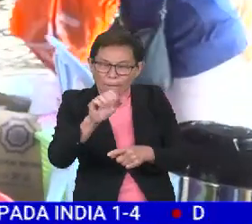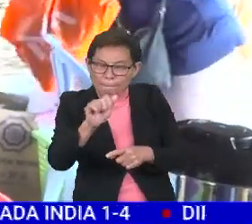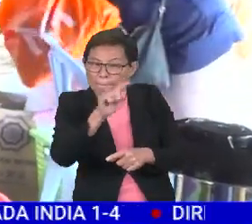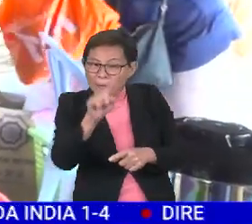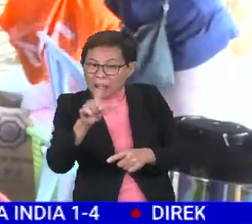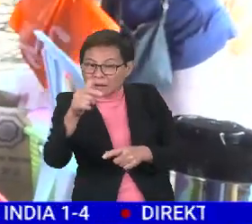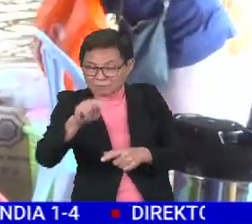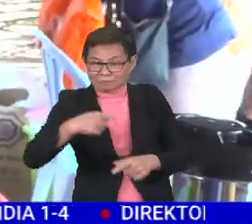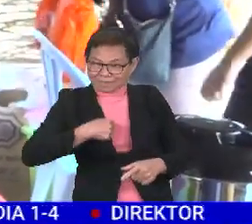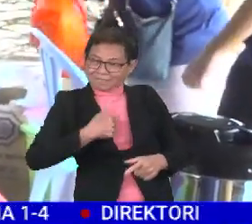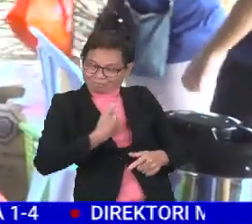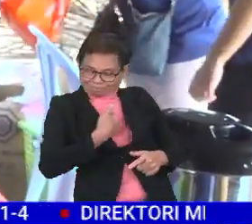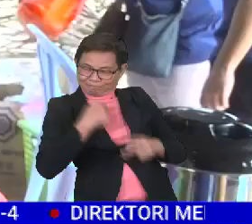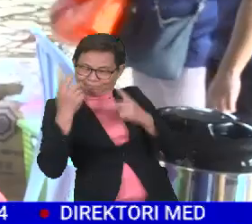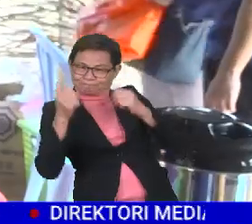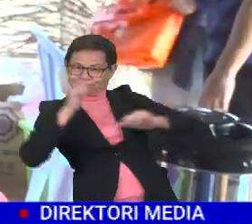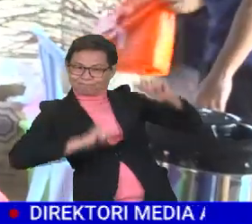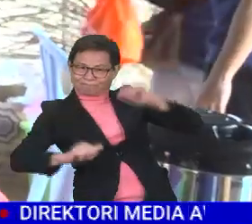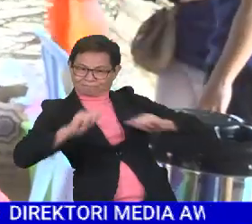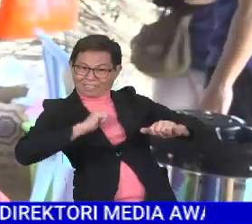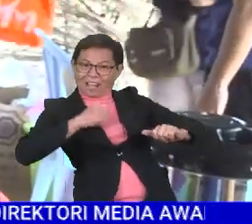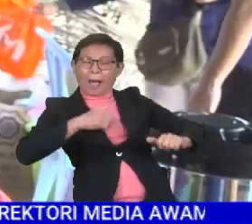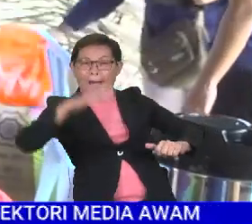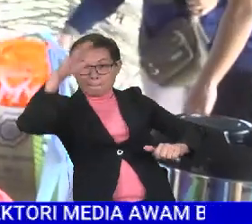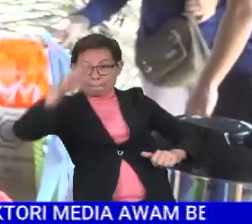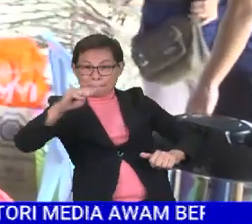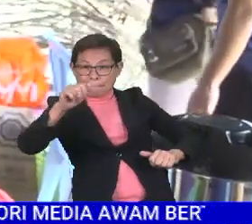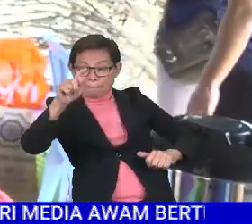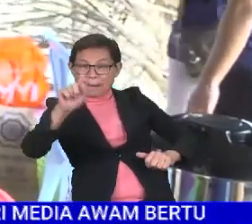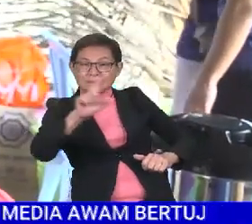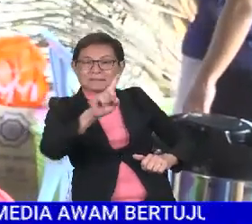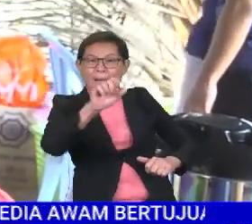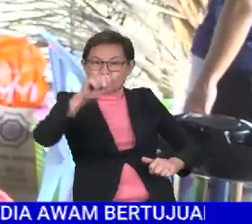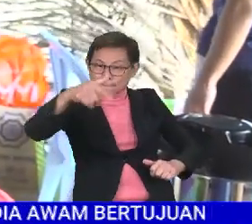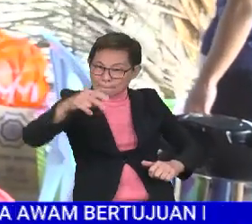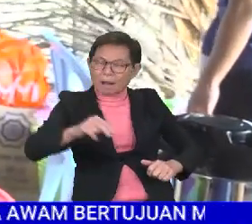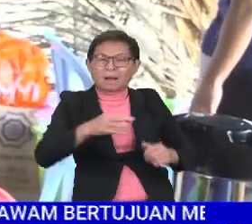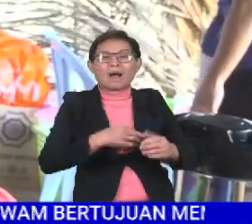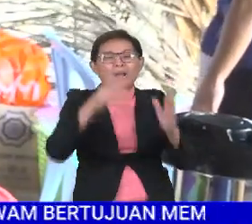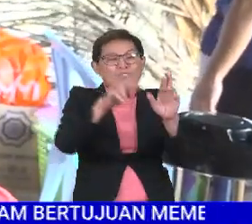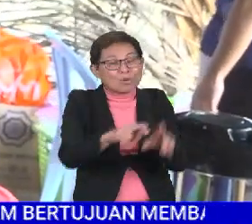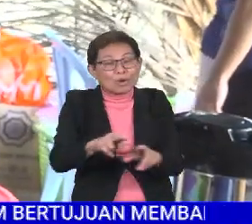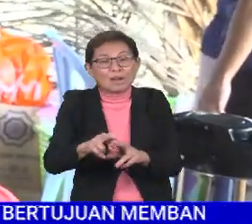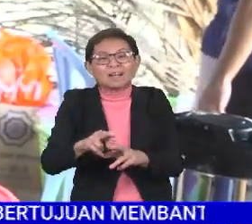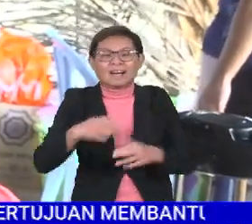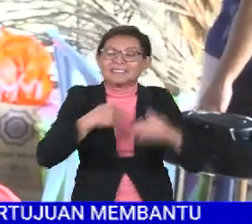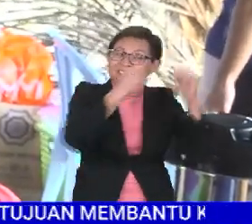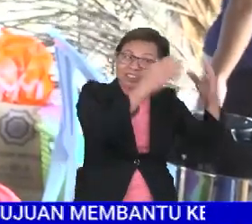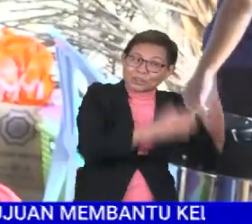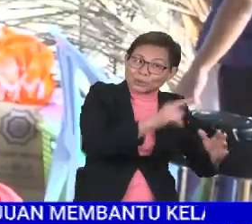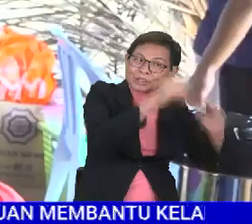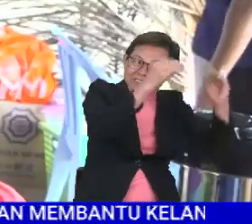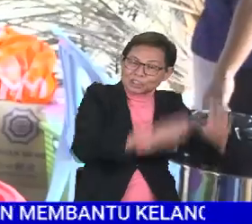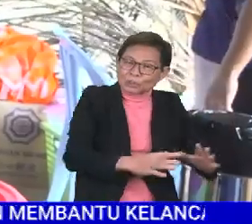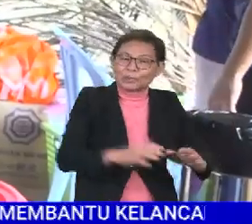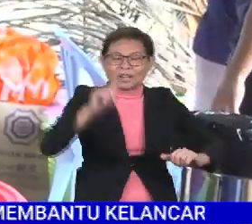dan juga saya sendiri Cik Hil sebagai Mat Dabang, dan kita ada ketua bagian rancangan kita sebagai cikgu lah. Ini adalah